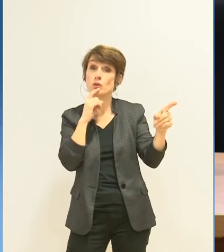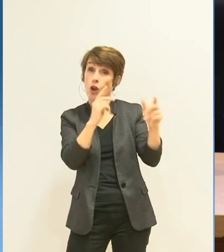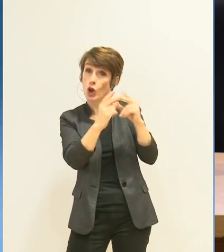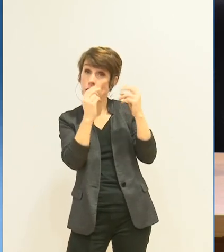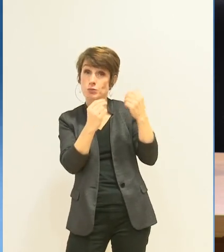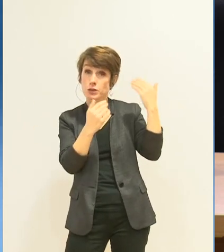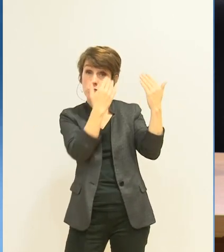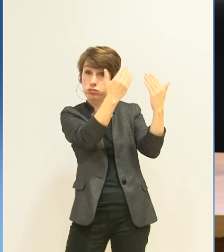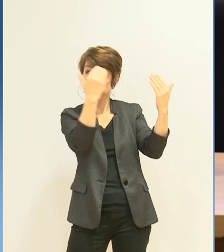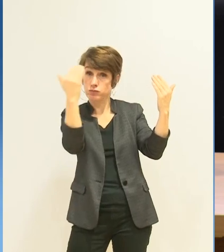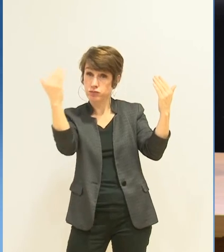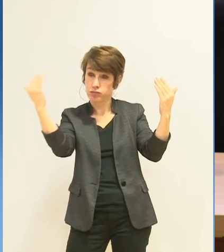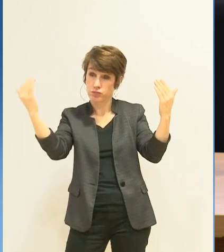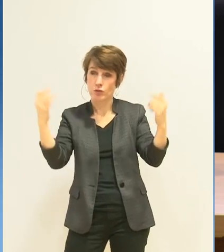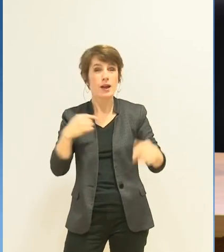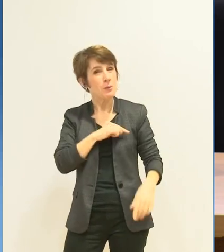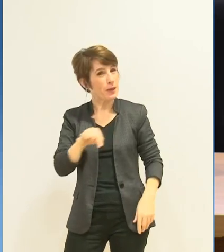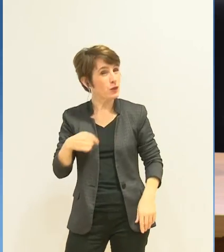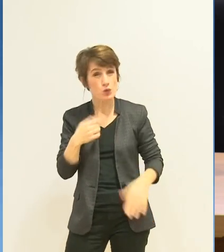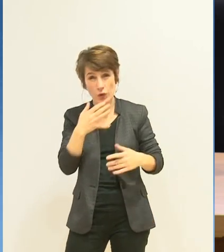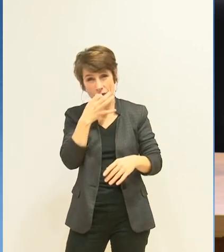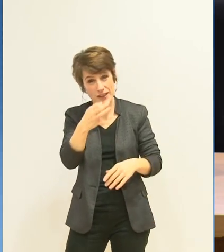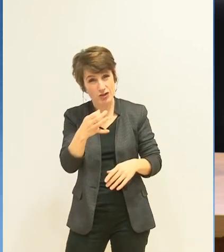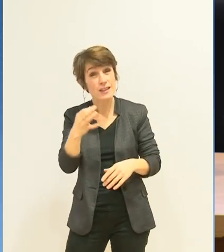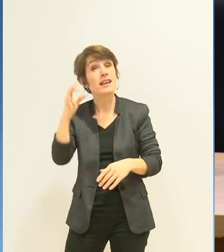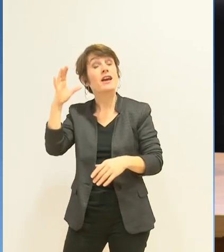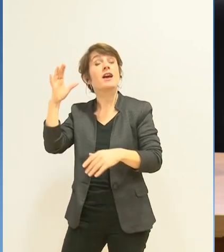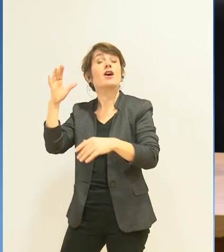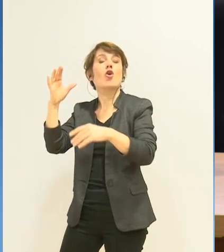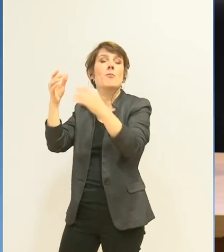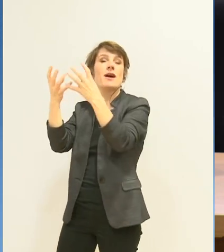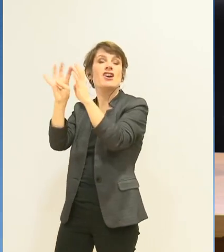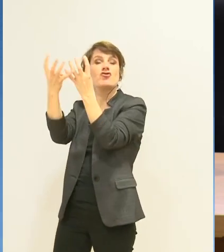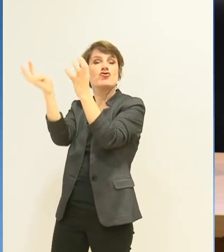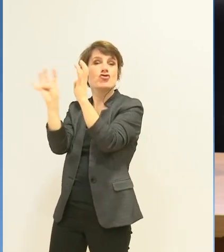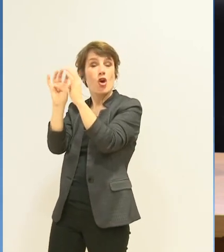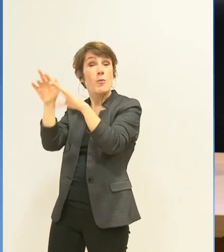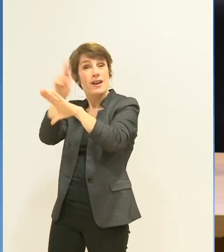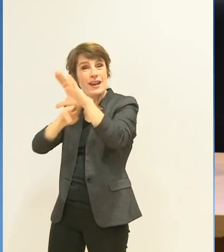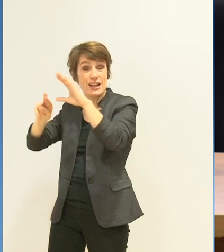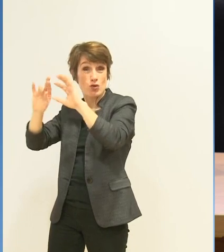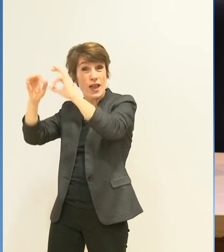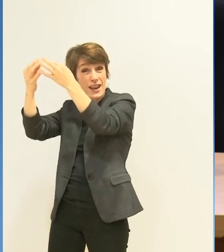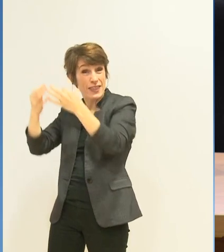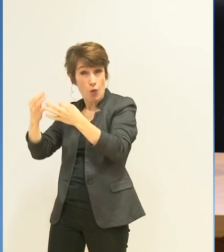que nous avions déjà soulevé en amont par le rapport de la chambre régionale des comptes en 2015